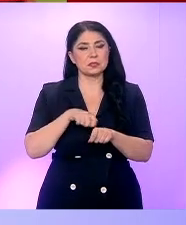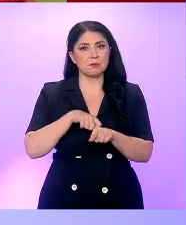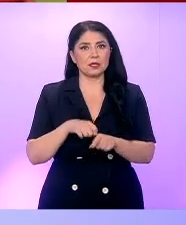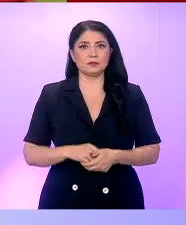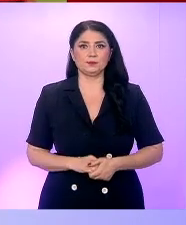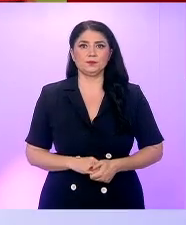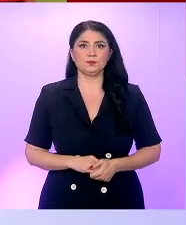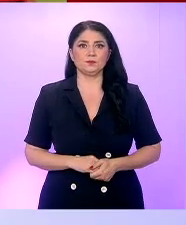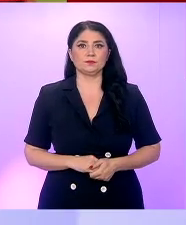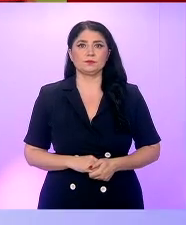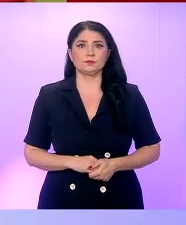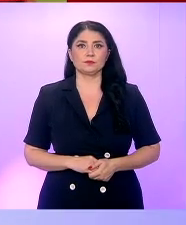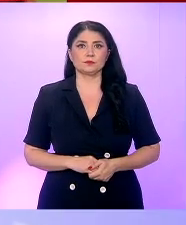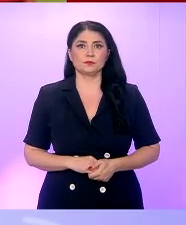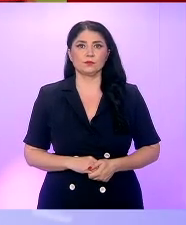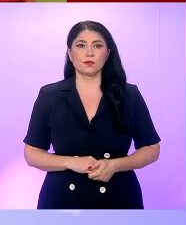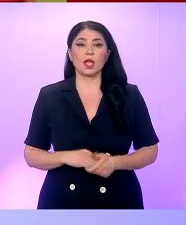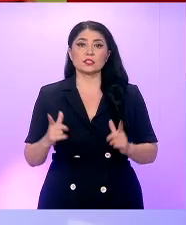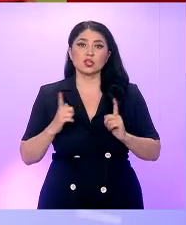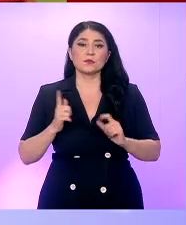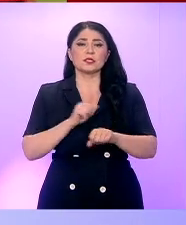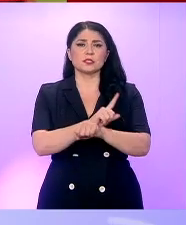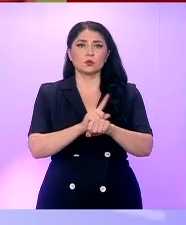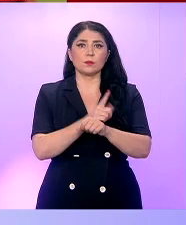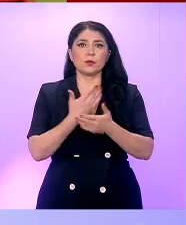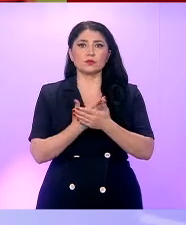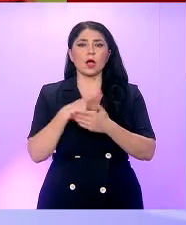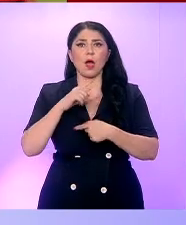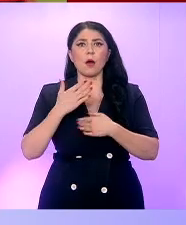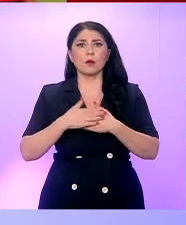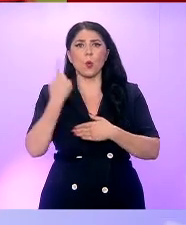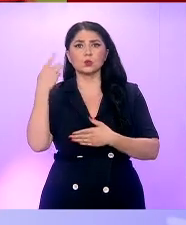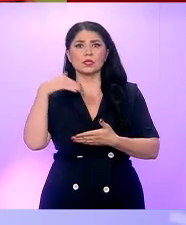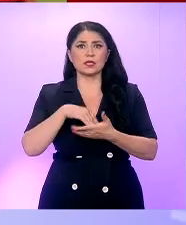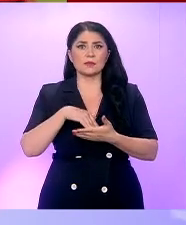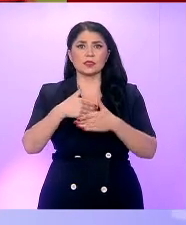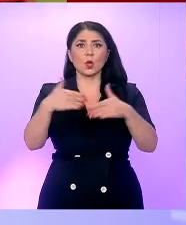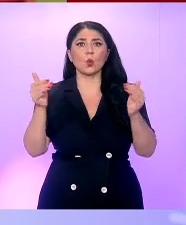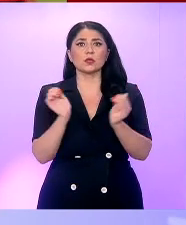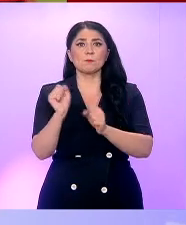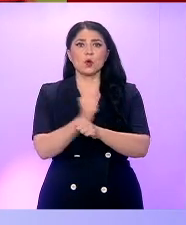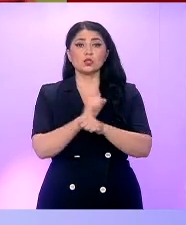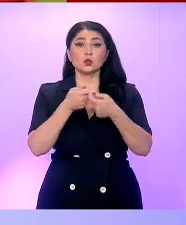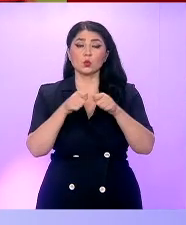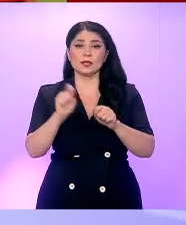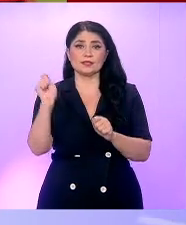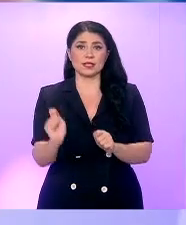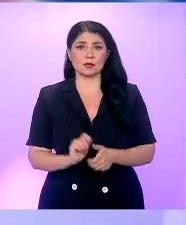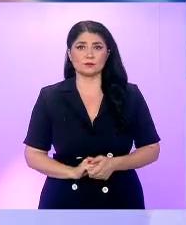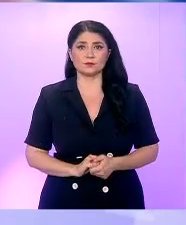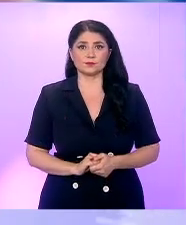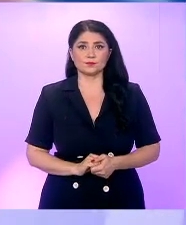schimba, însă este de așteptat ca procesul să fie unul îndelungat, pentru că sunt mai bine de 100.000 de astfel de cutii poștale în întreaga